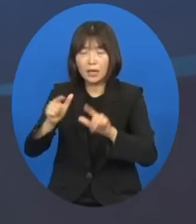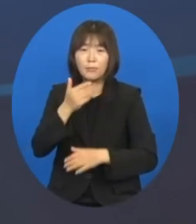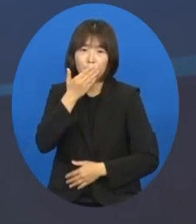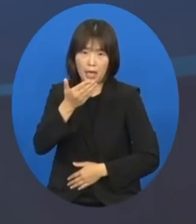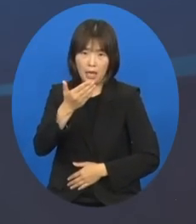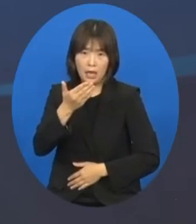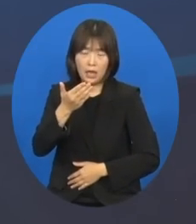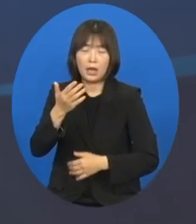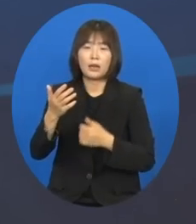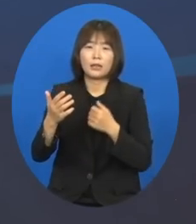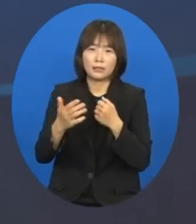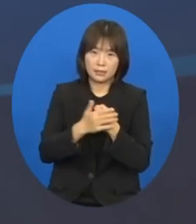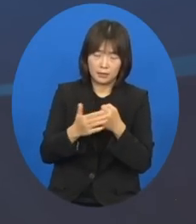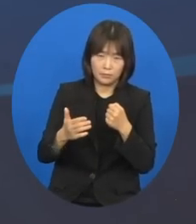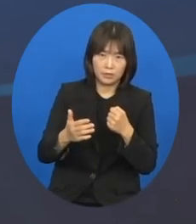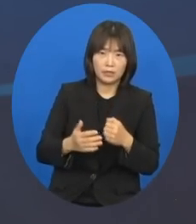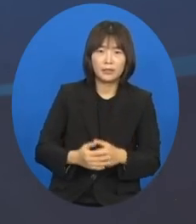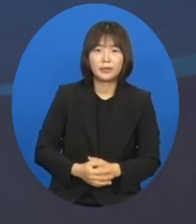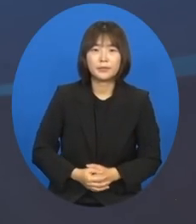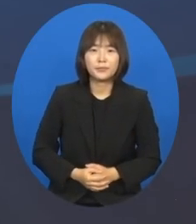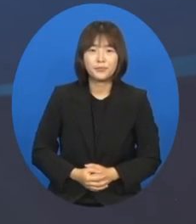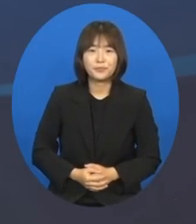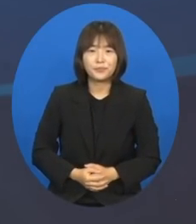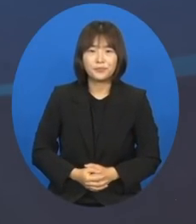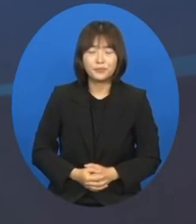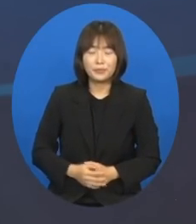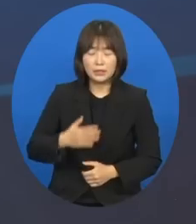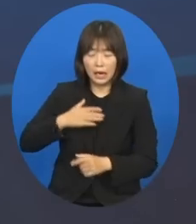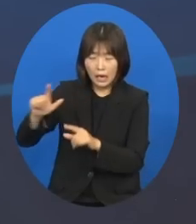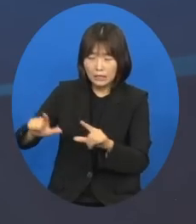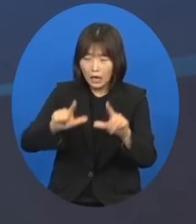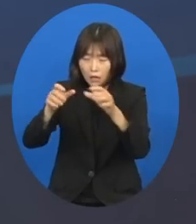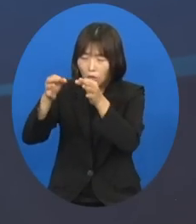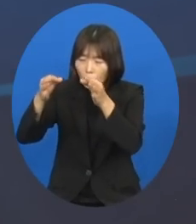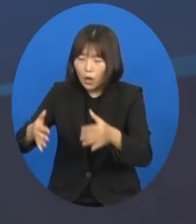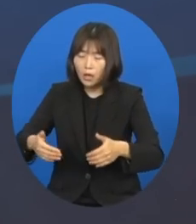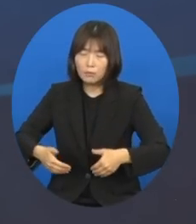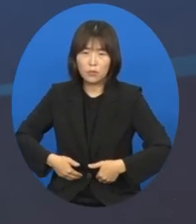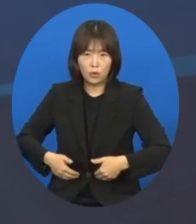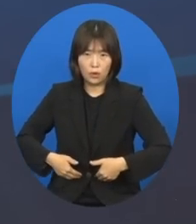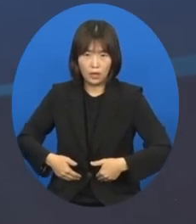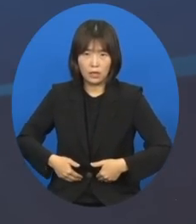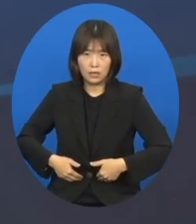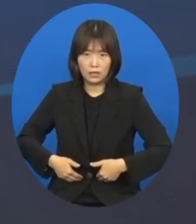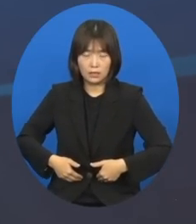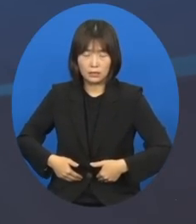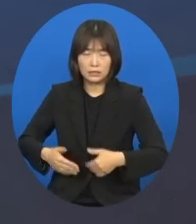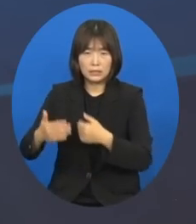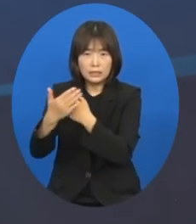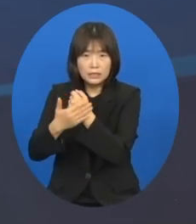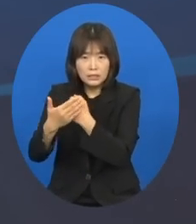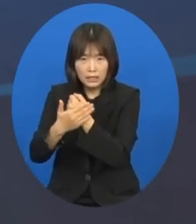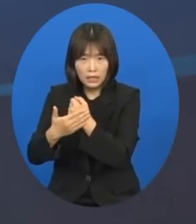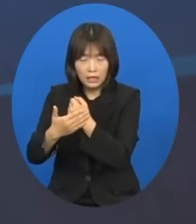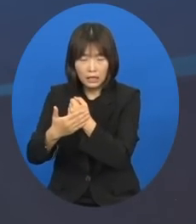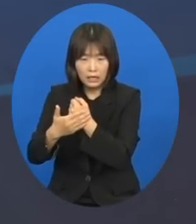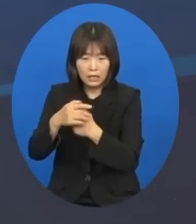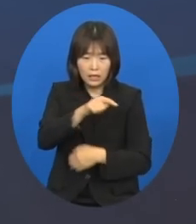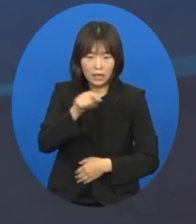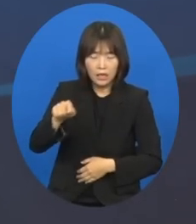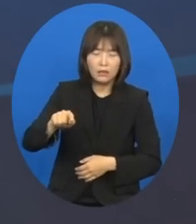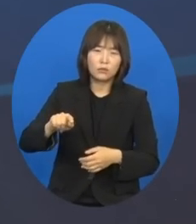구원받는 은혜는 찾아오신 은혜라면 살아가는 내내 성도가 은혜를 누리는 건 좀 달라요 어떻게